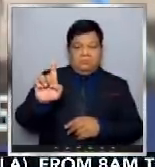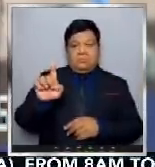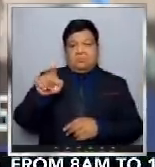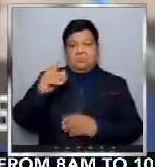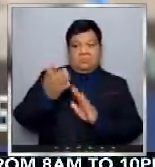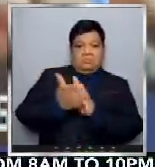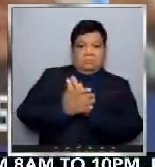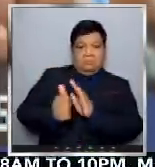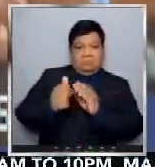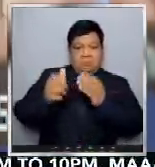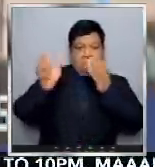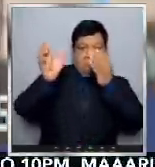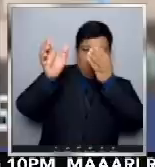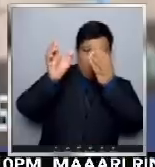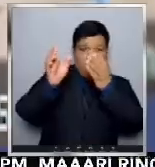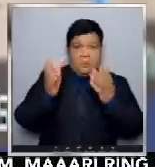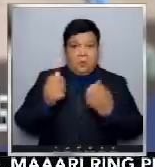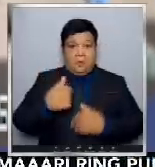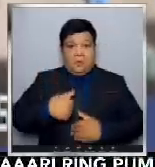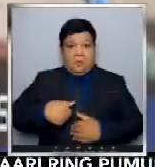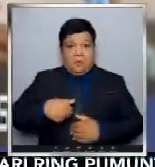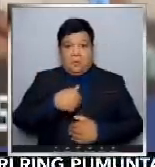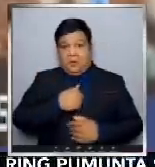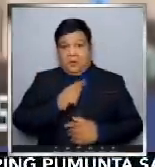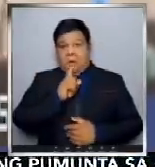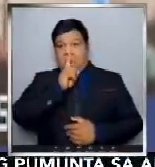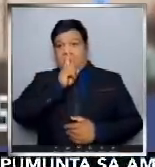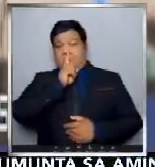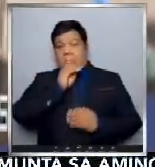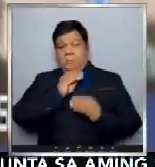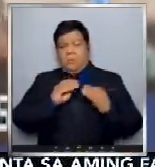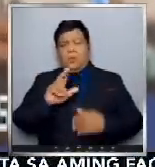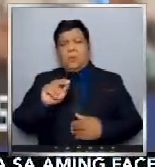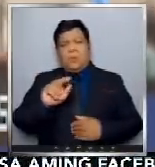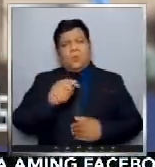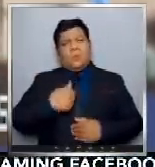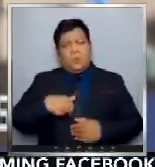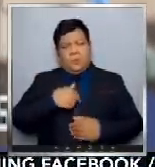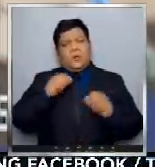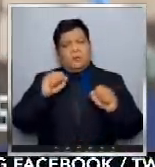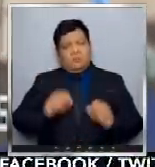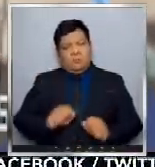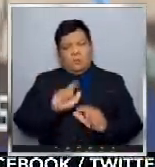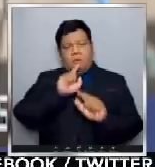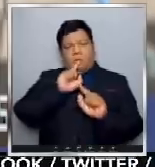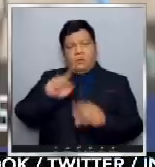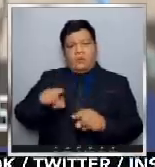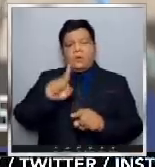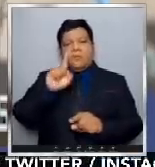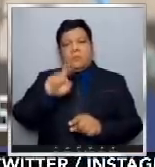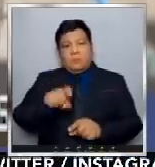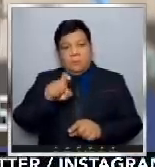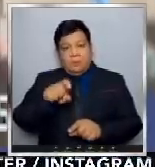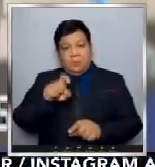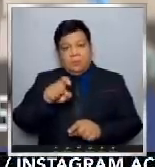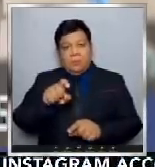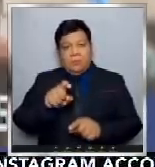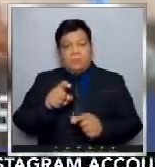ay hindi tayo magsasalita. Pwede tayo magsalita pero sa magkalang but firm.